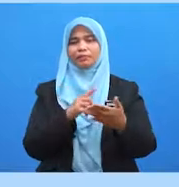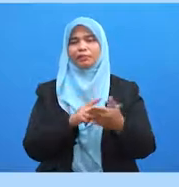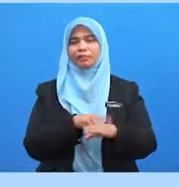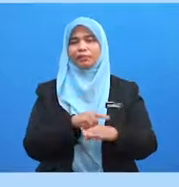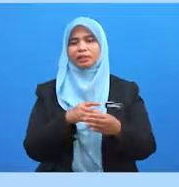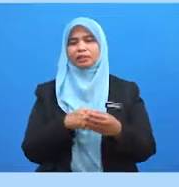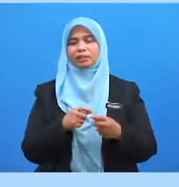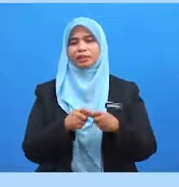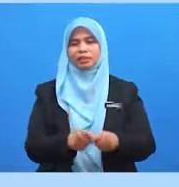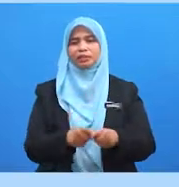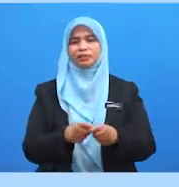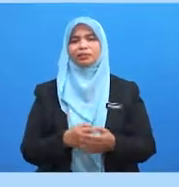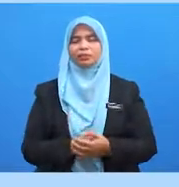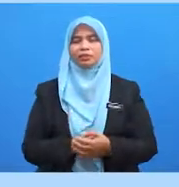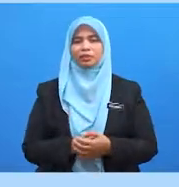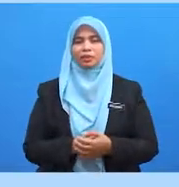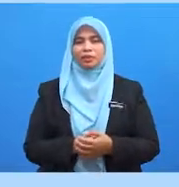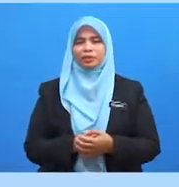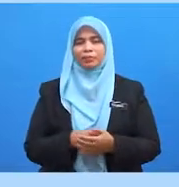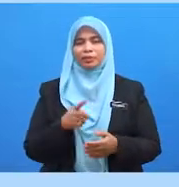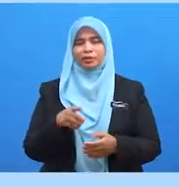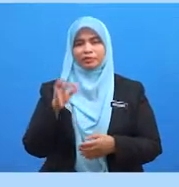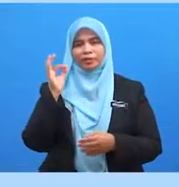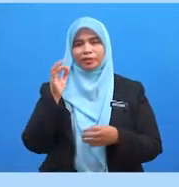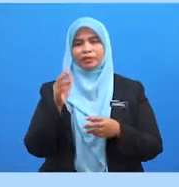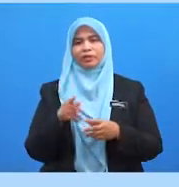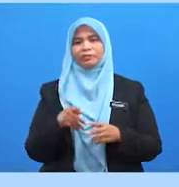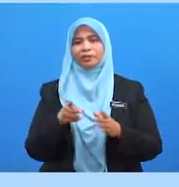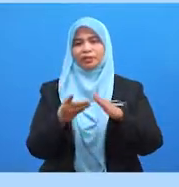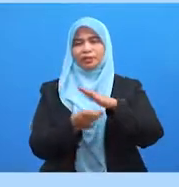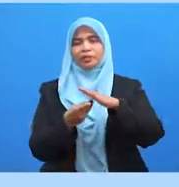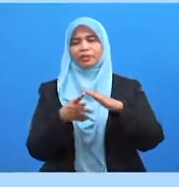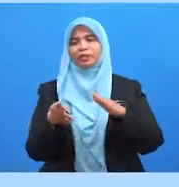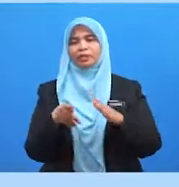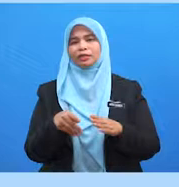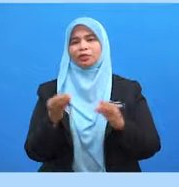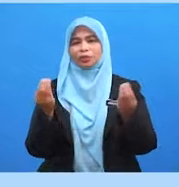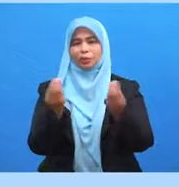Usahawan perlu mensasarkan anggaran jualan produk berdasarkan jumlah pelanggan yang